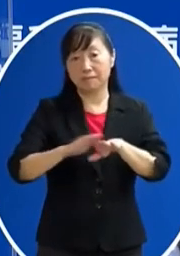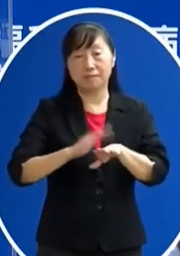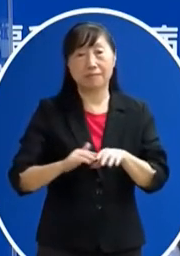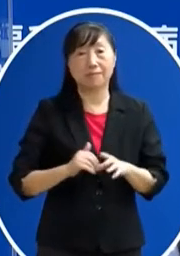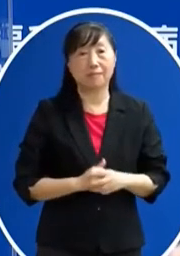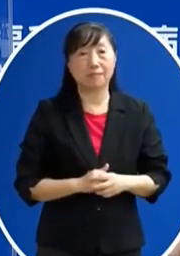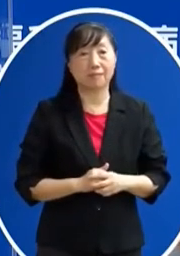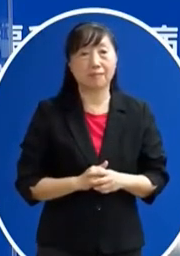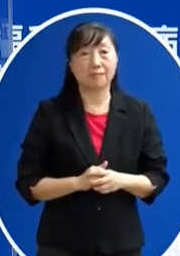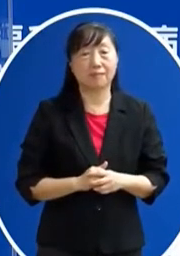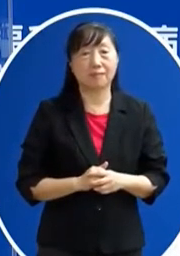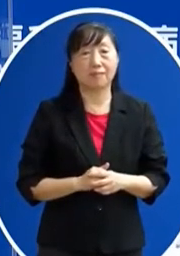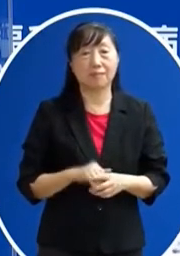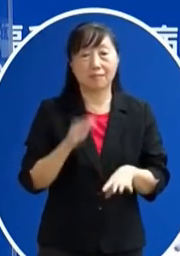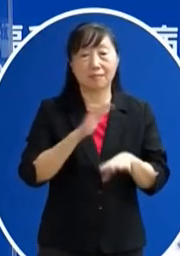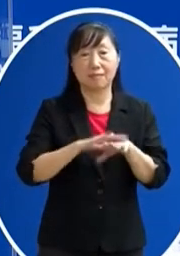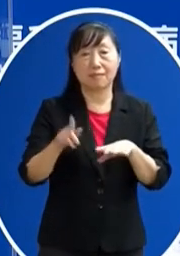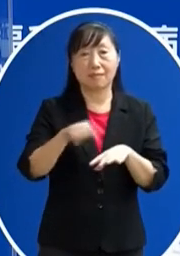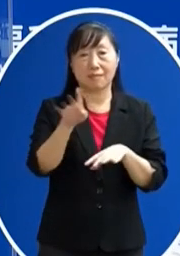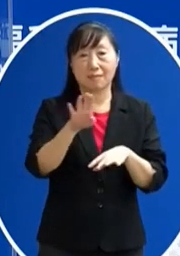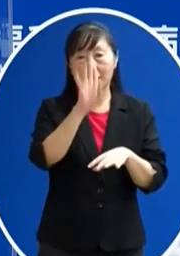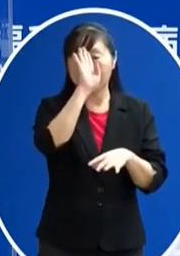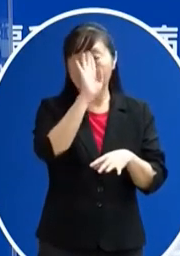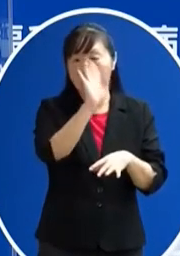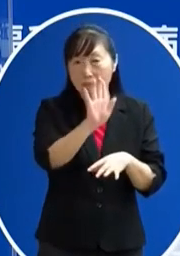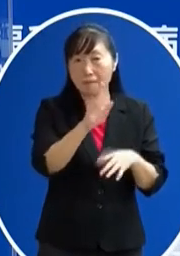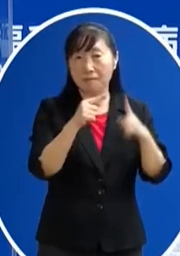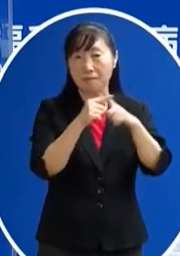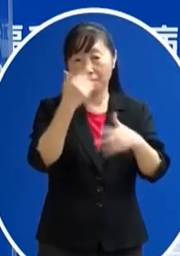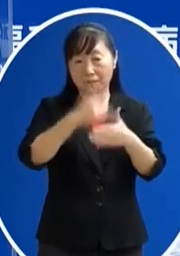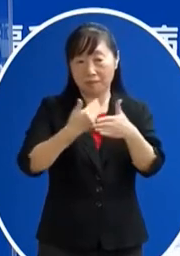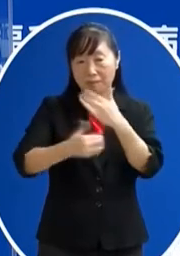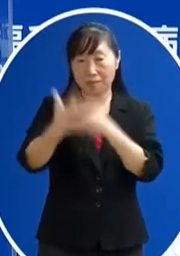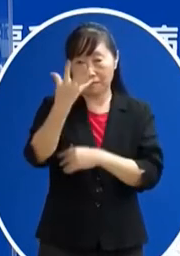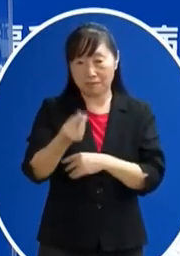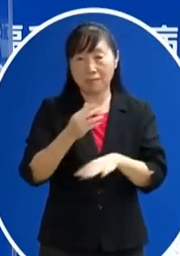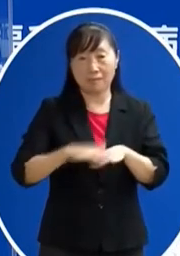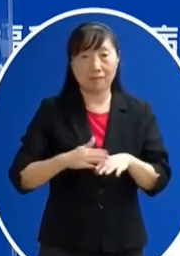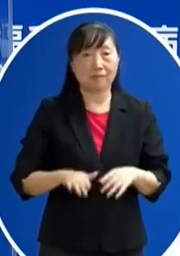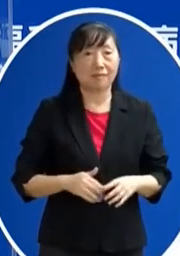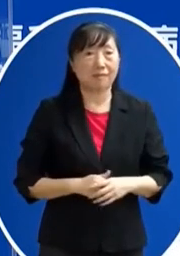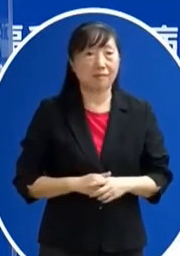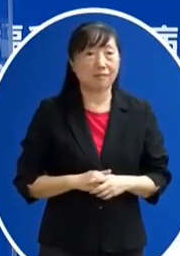的，好减少这些相关的案件数。好，